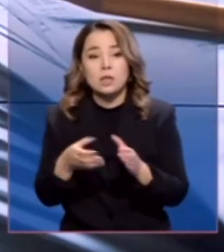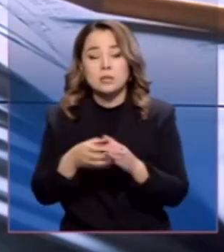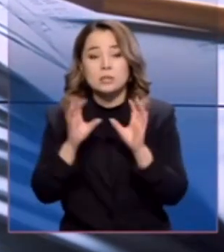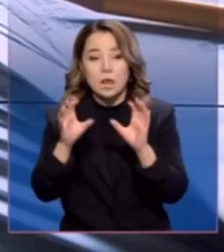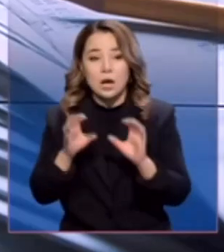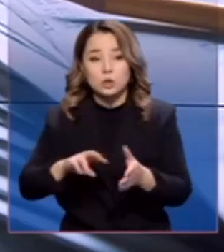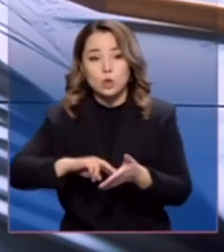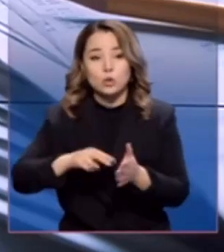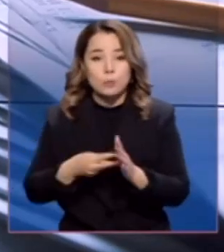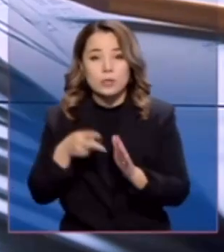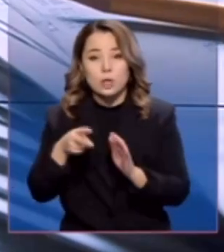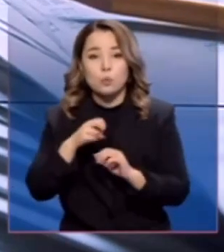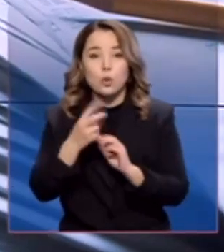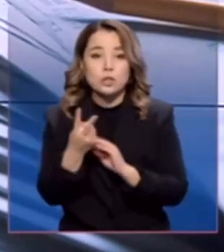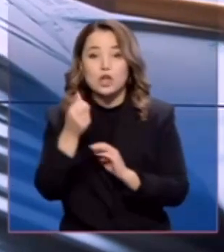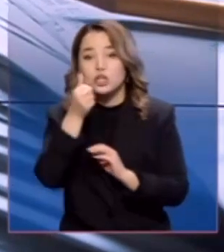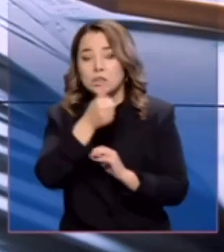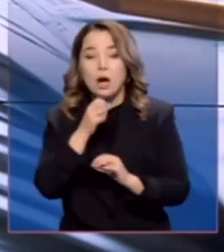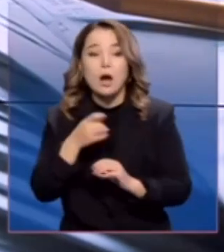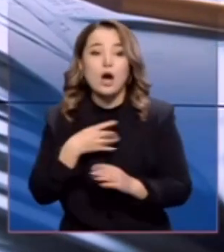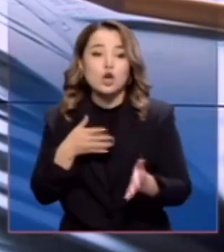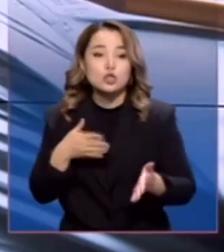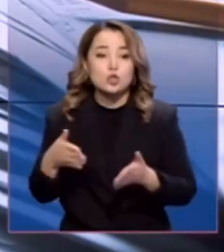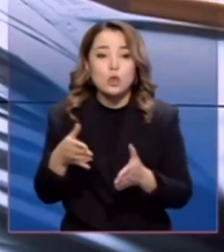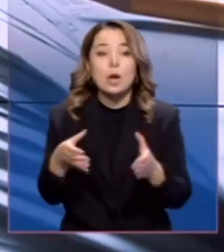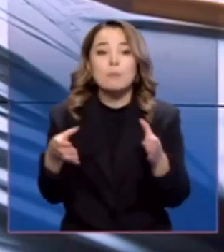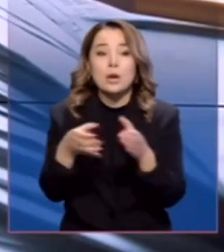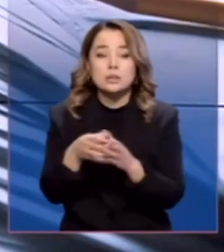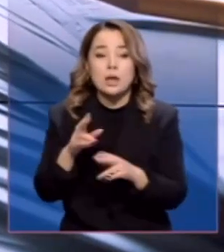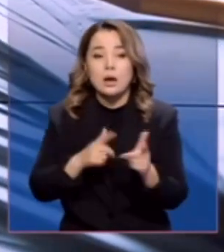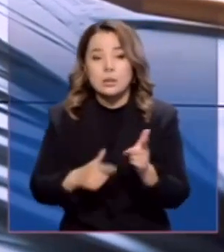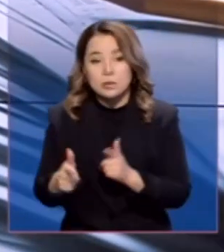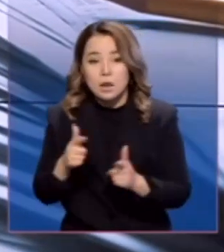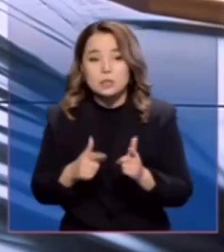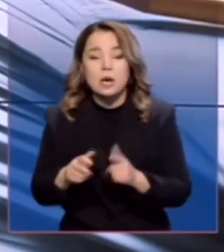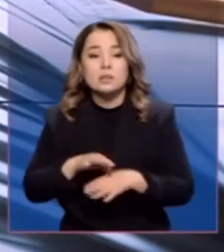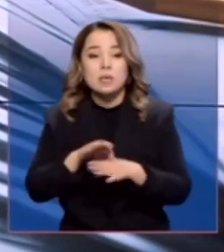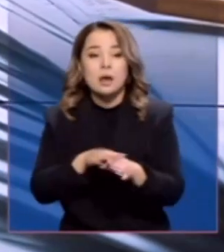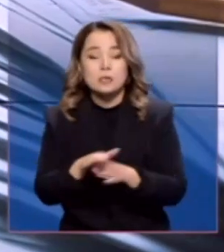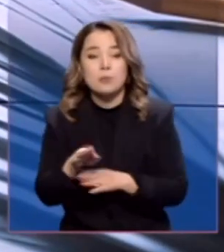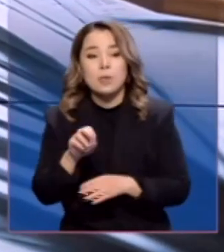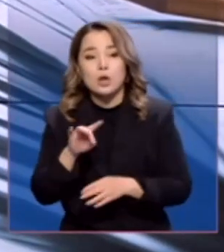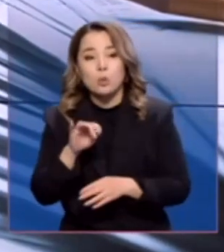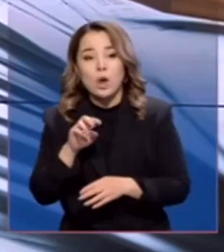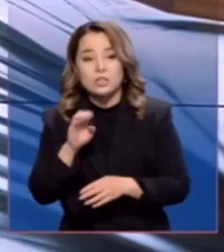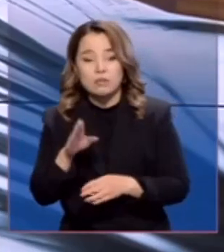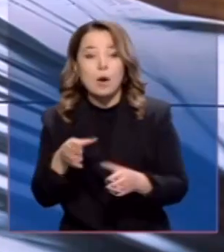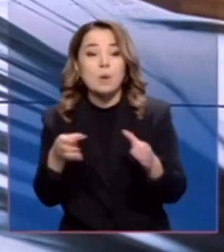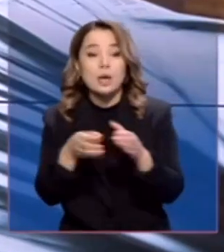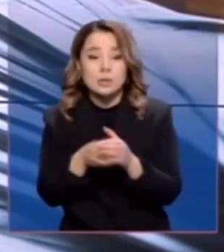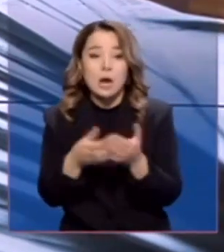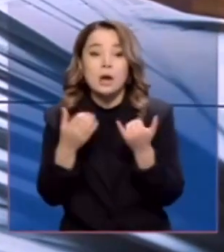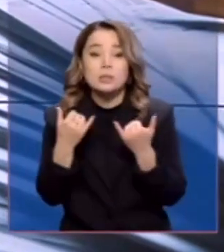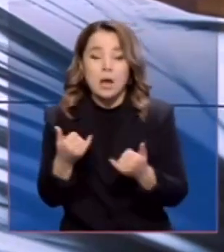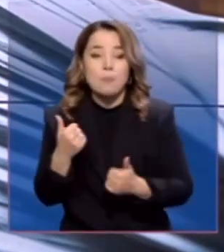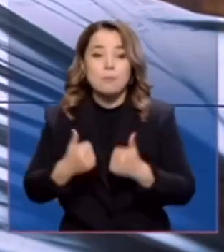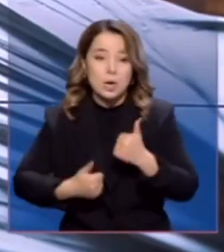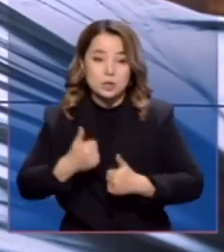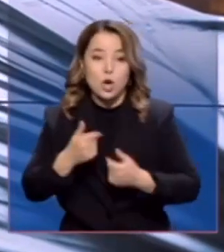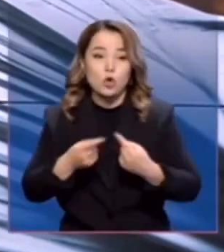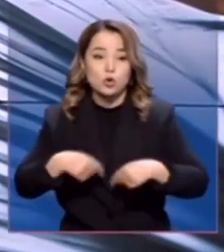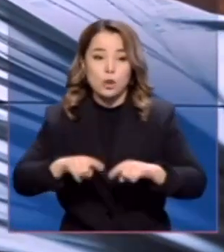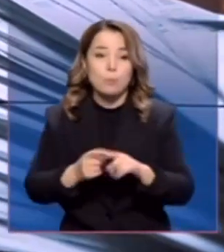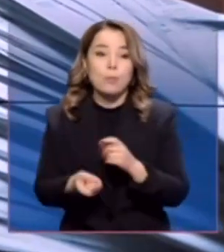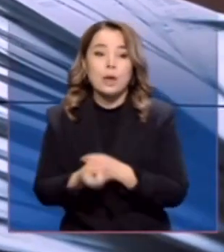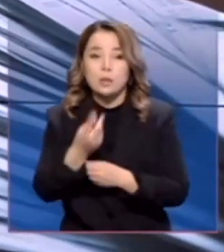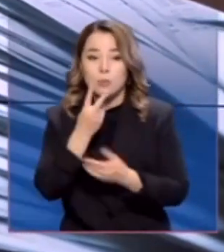жобасын 2012 жылы Ақ жол партиясы әзірлеген еді. Сол кезде діттегене жете алмаған Перуашев партиясына енді бәсекелес ұйымдар